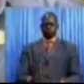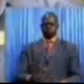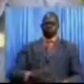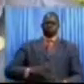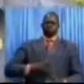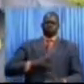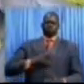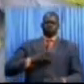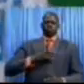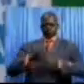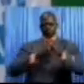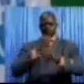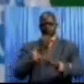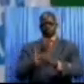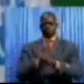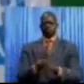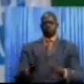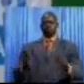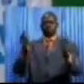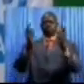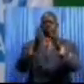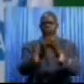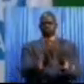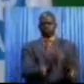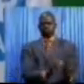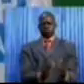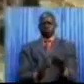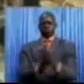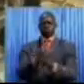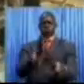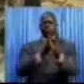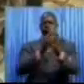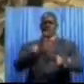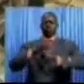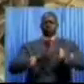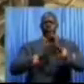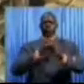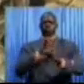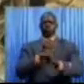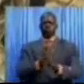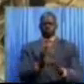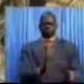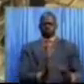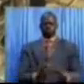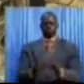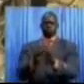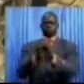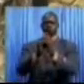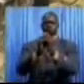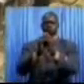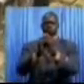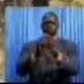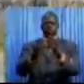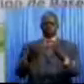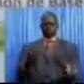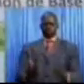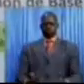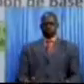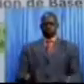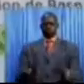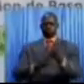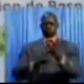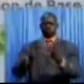sentir nationaux. La rencontre organisée par Handicap International en collaboration avec le cadre de concertation des